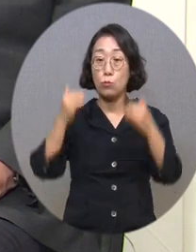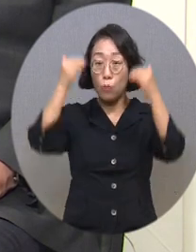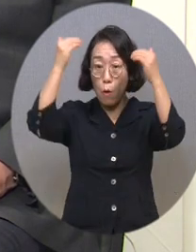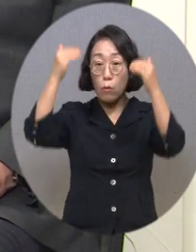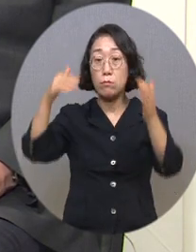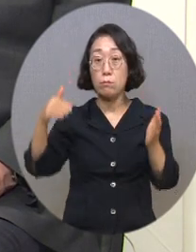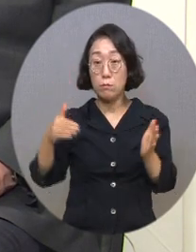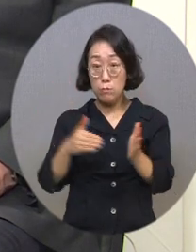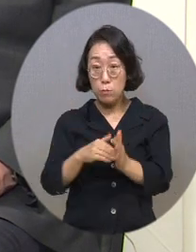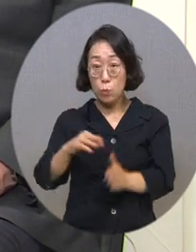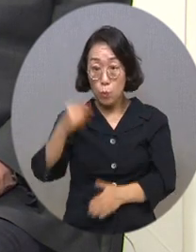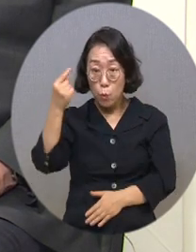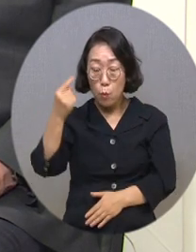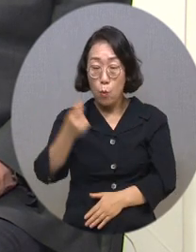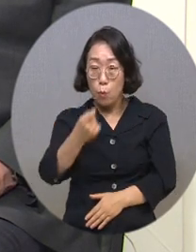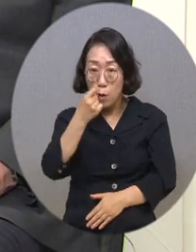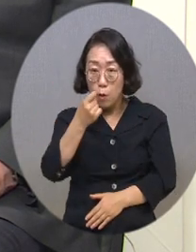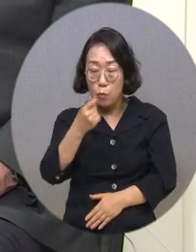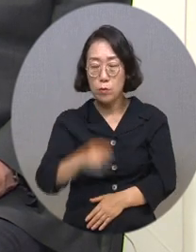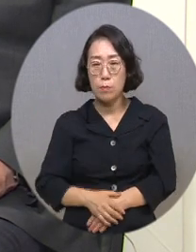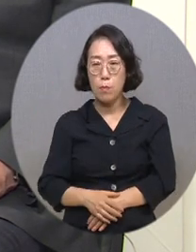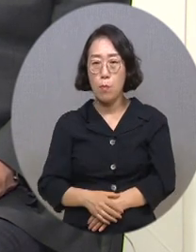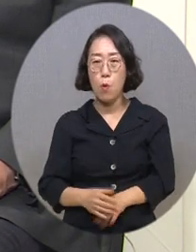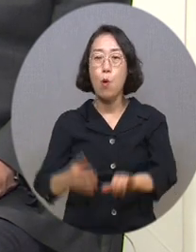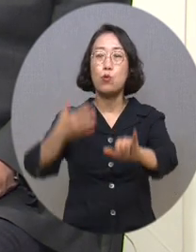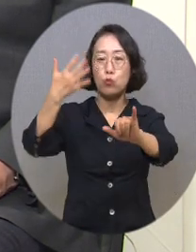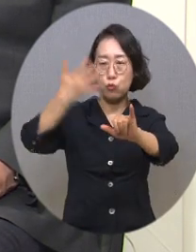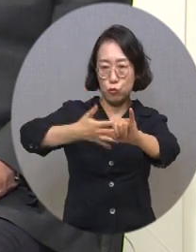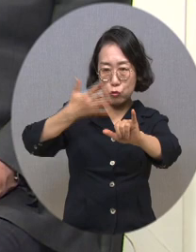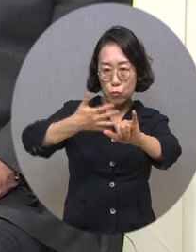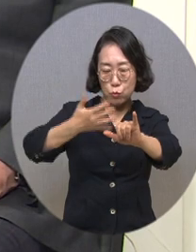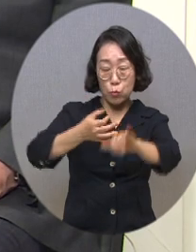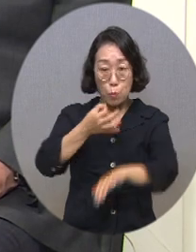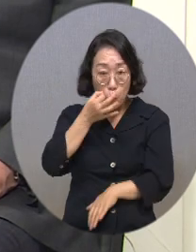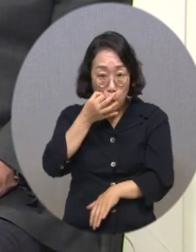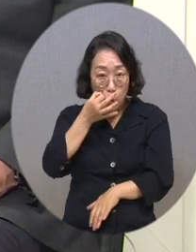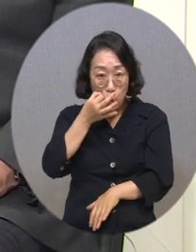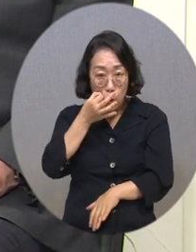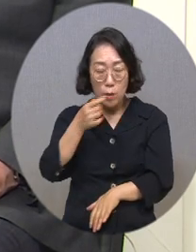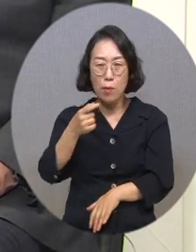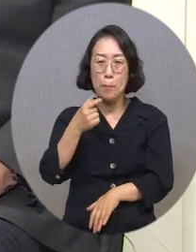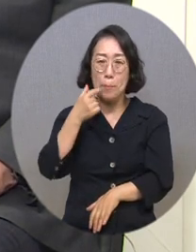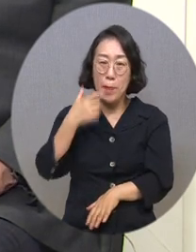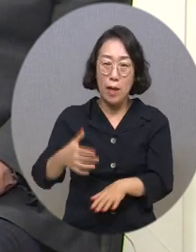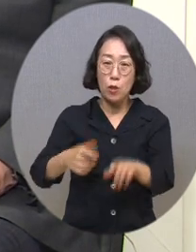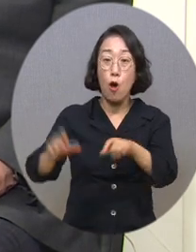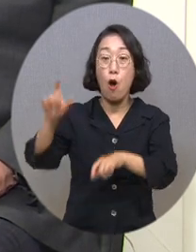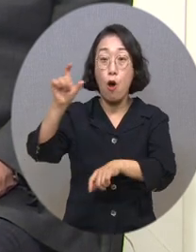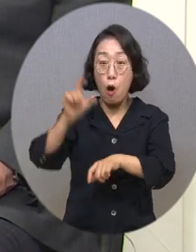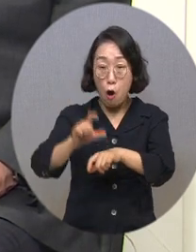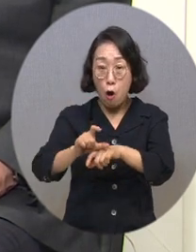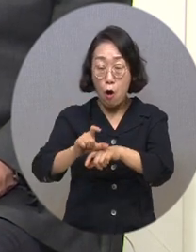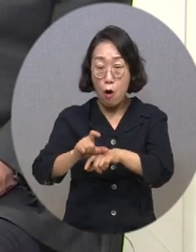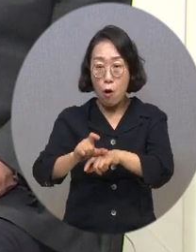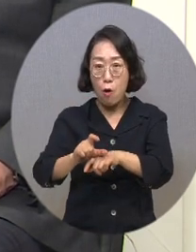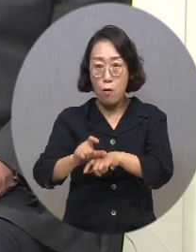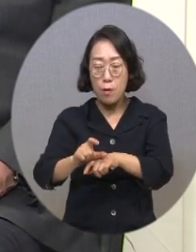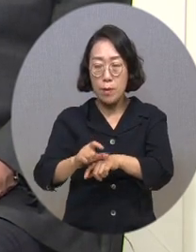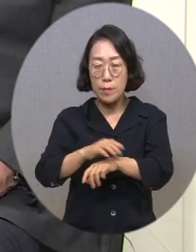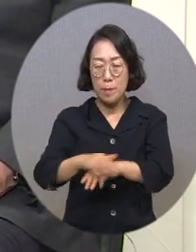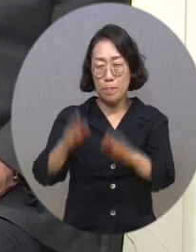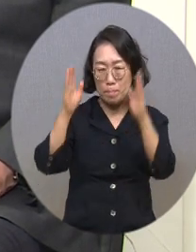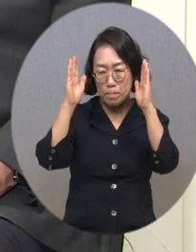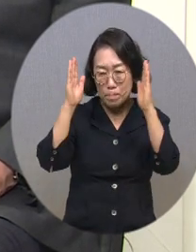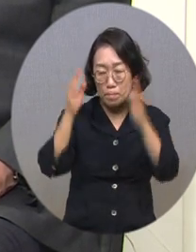온라인 강의를 듣기 시작한 거죠. 유튜브를 하면서 유튜브로 만족하지 못하는 분들이 좀 더 전문적으로 난 배우고 싶어